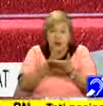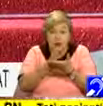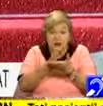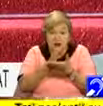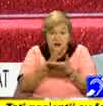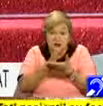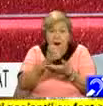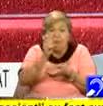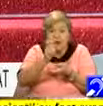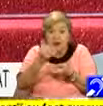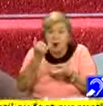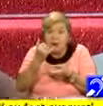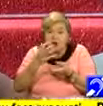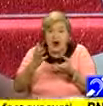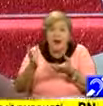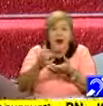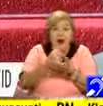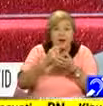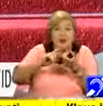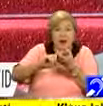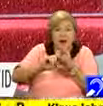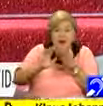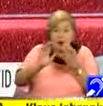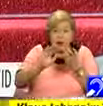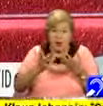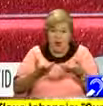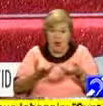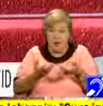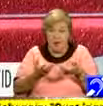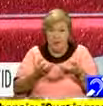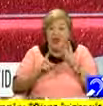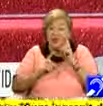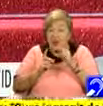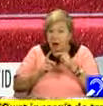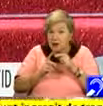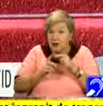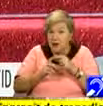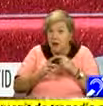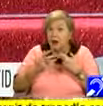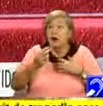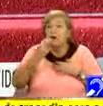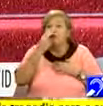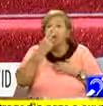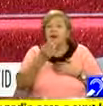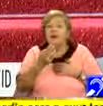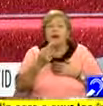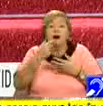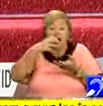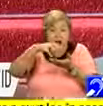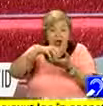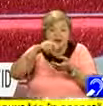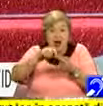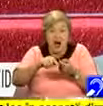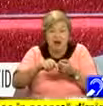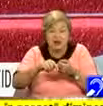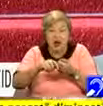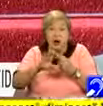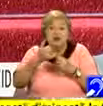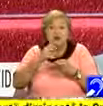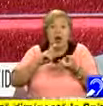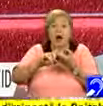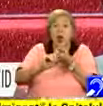contacti direcți. Dacă sunt găsiți contacti direcți ai cazului confirmat într-o anumită clasă și la nivelul altor